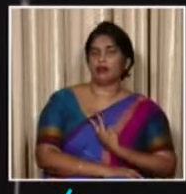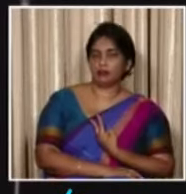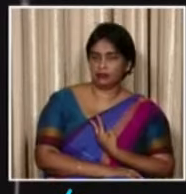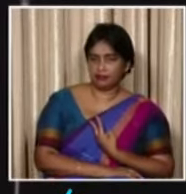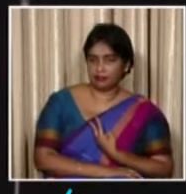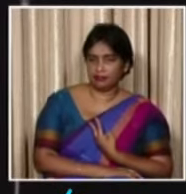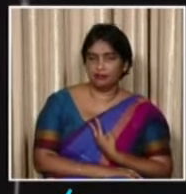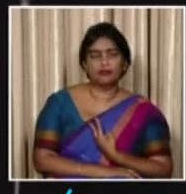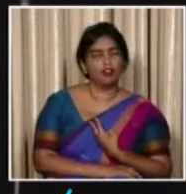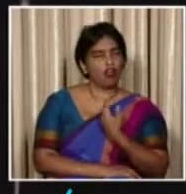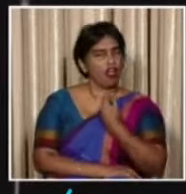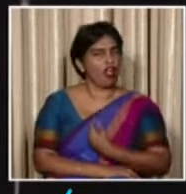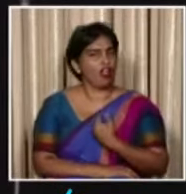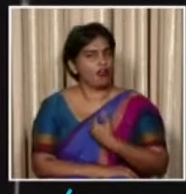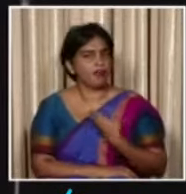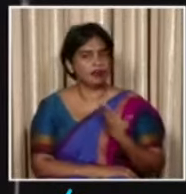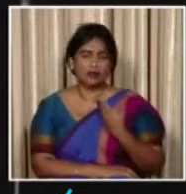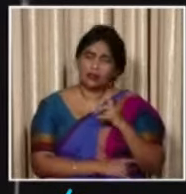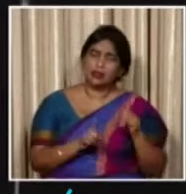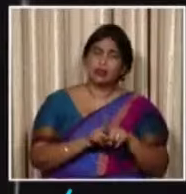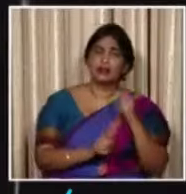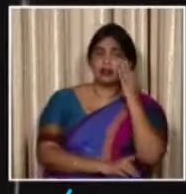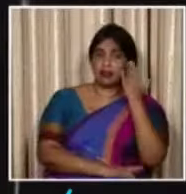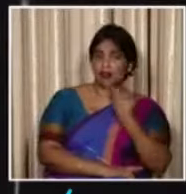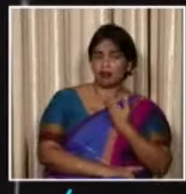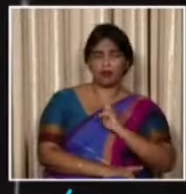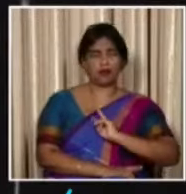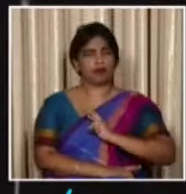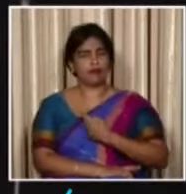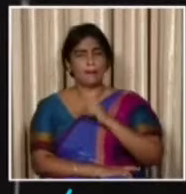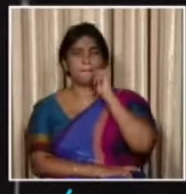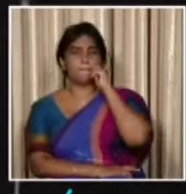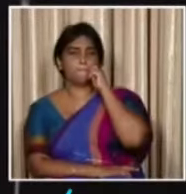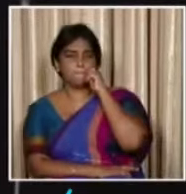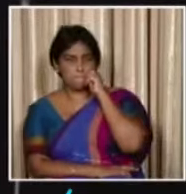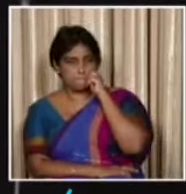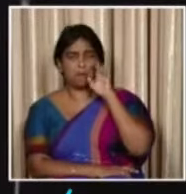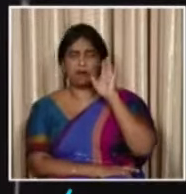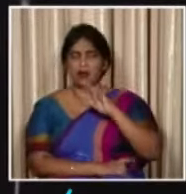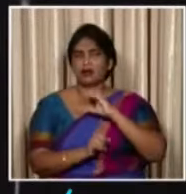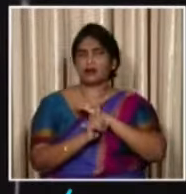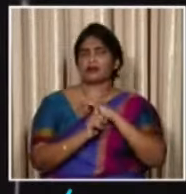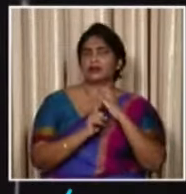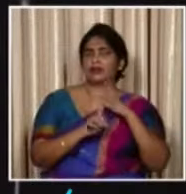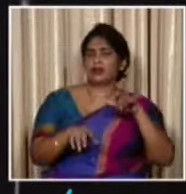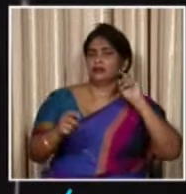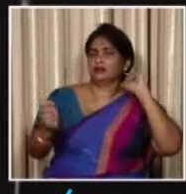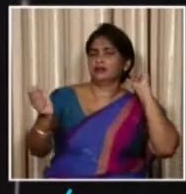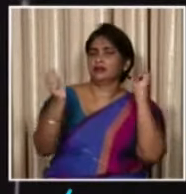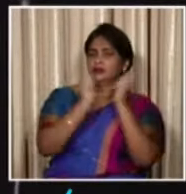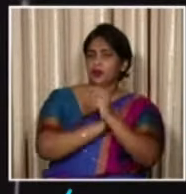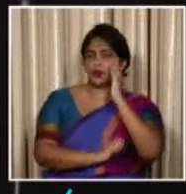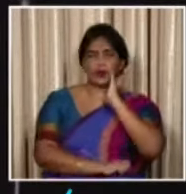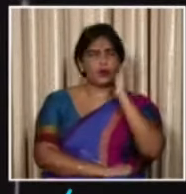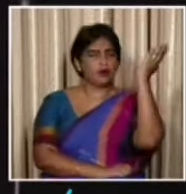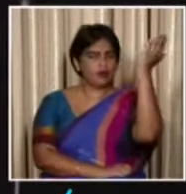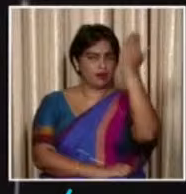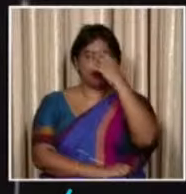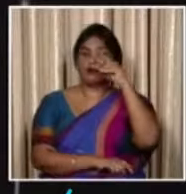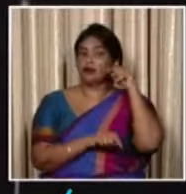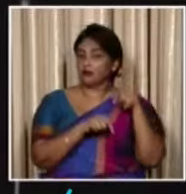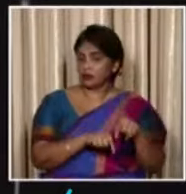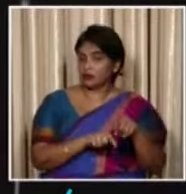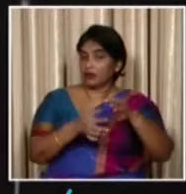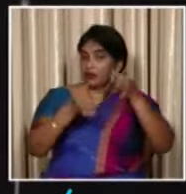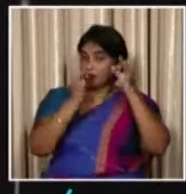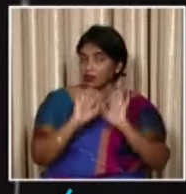අවයව කපාගෙන ගෑන් ළමයා පිරිමි ළමයා වෙනවා අයව හයි කරගෙන මෙන්න මේක සංස්කෘතියක් බවට පත් වෙලා තියෙනවා පිටරට. එතකොට මේක